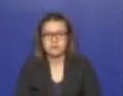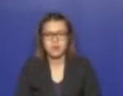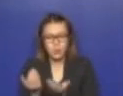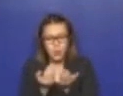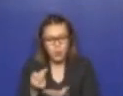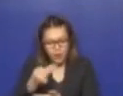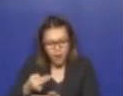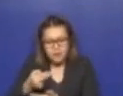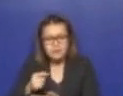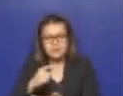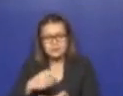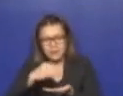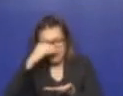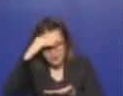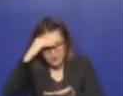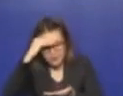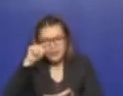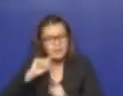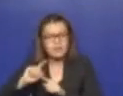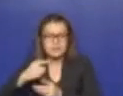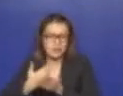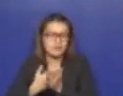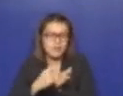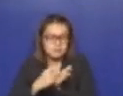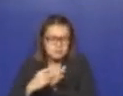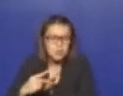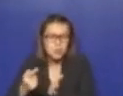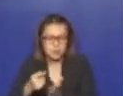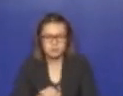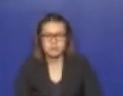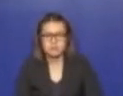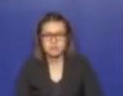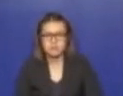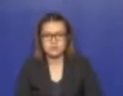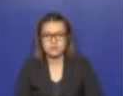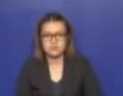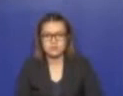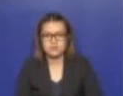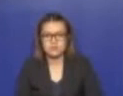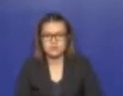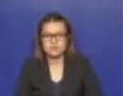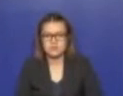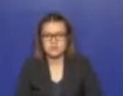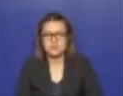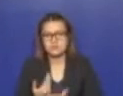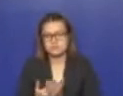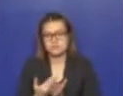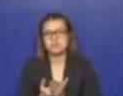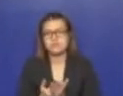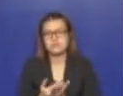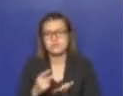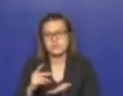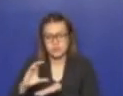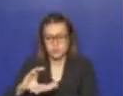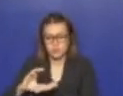าได้ผมขออนุญาตบอกว่ากองทุนกยศ.